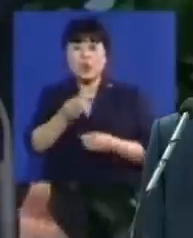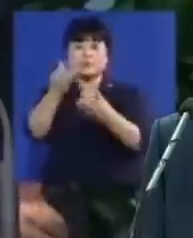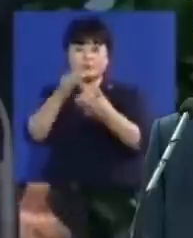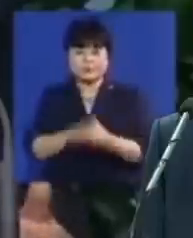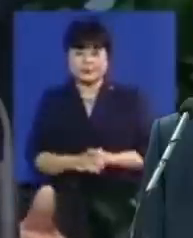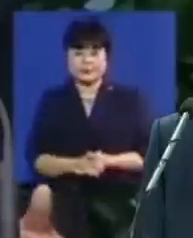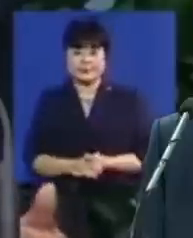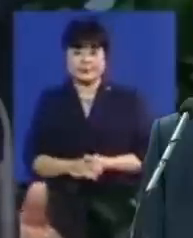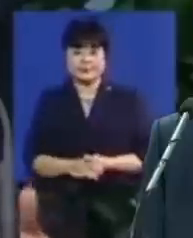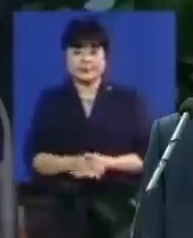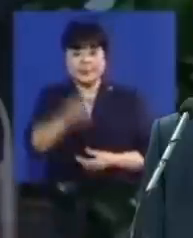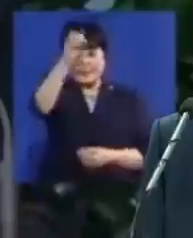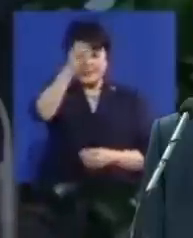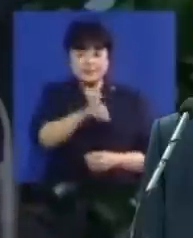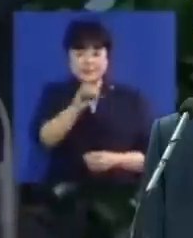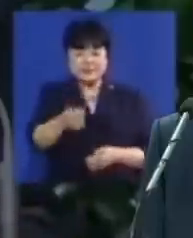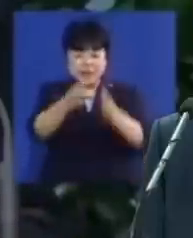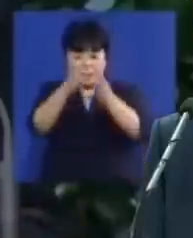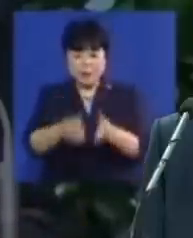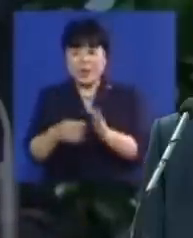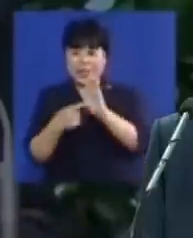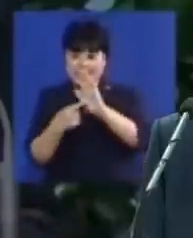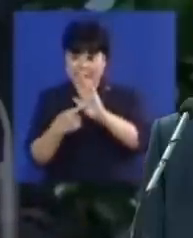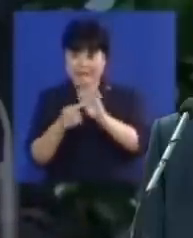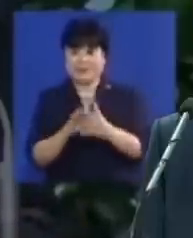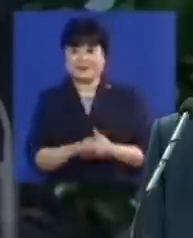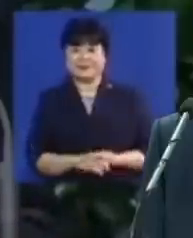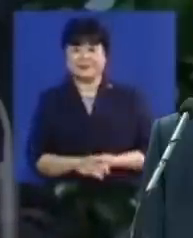오중복음이 십자가를 통해서 우리에게 넘쳐나는 것입니다.